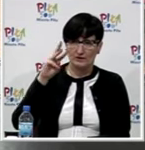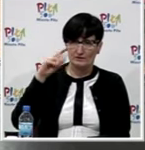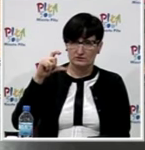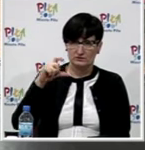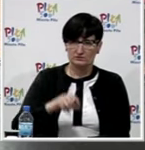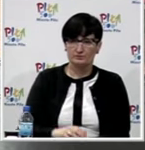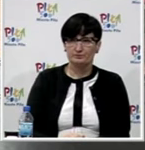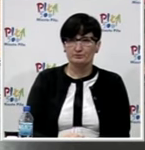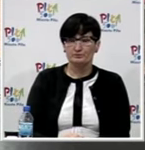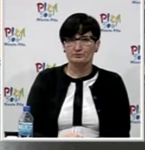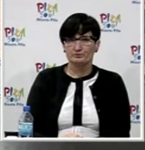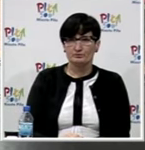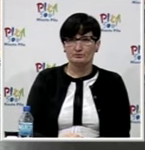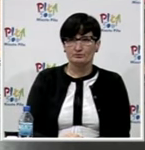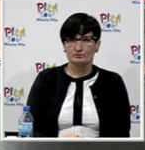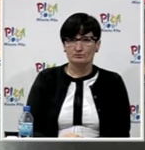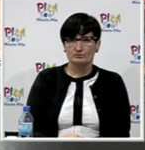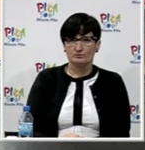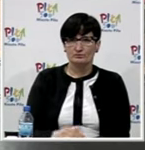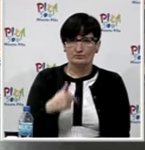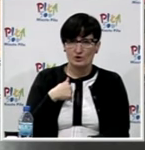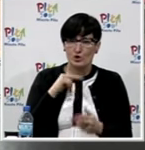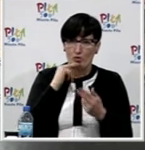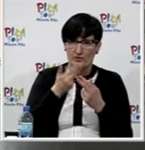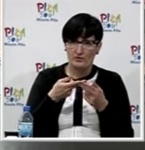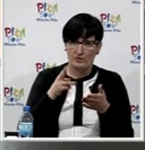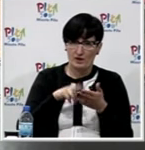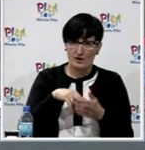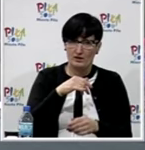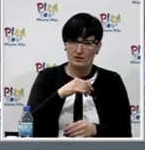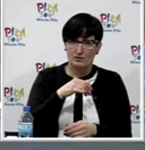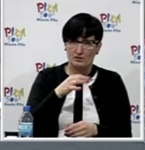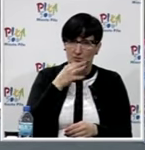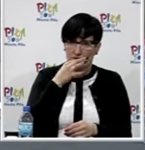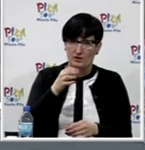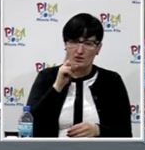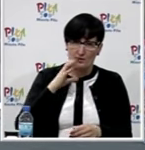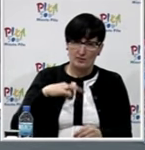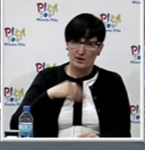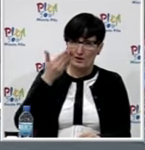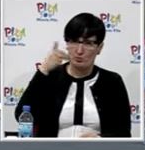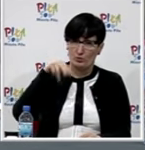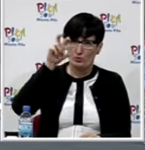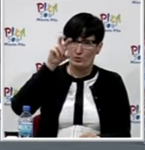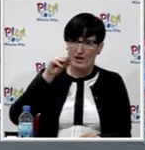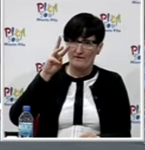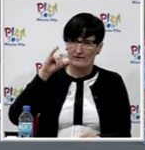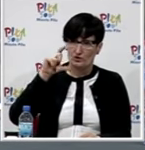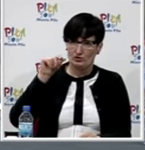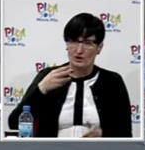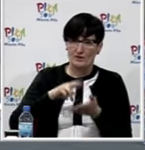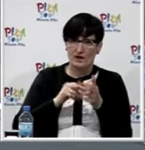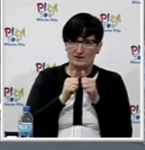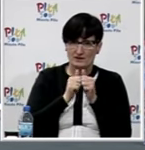przewodniczący, szanowni radni, odpowiadając na pytanie pana radnego Muchewicza, na zadanie